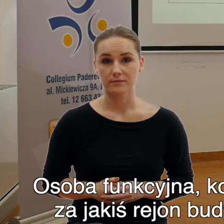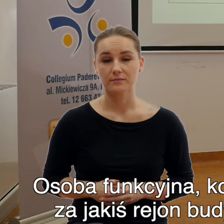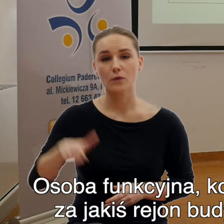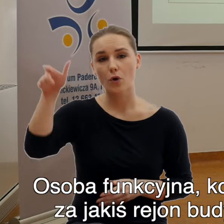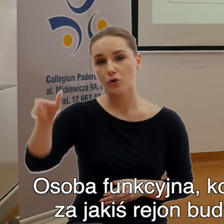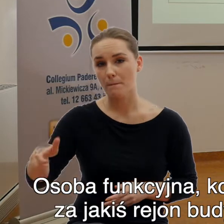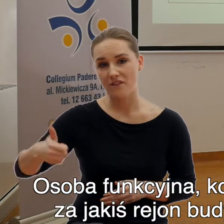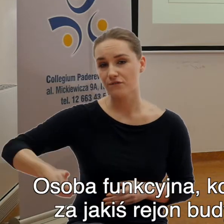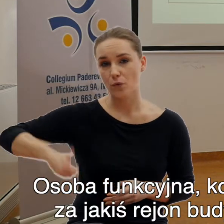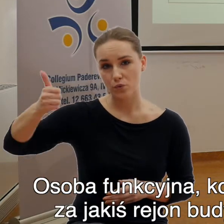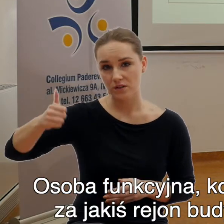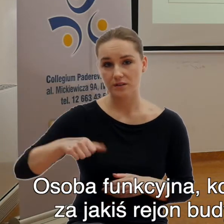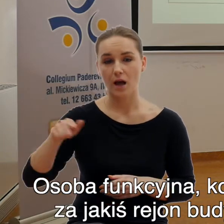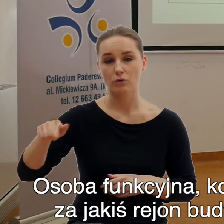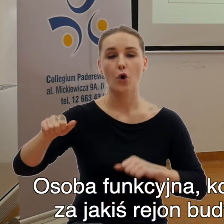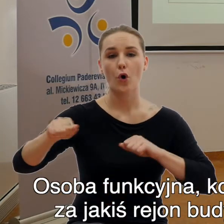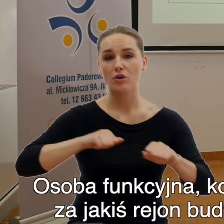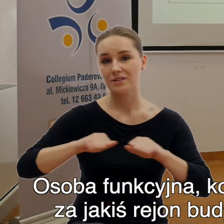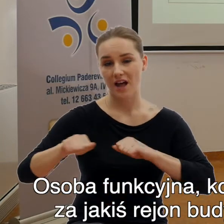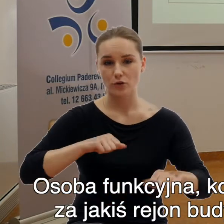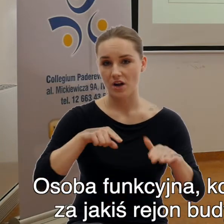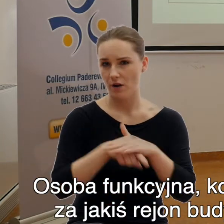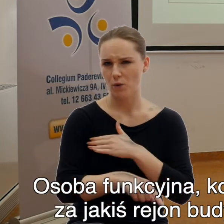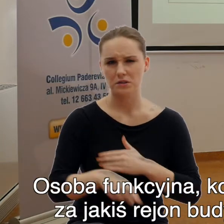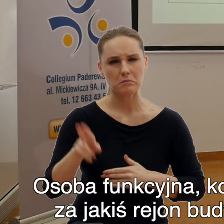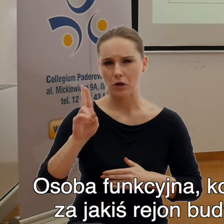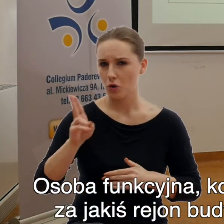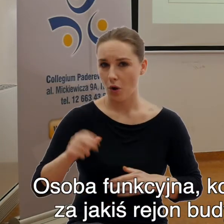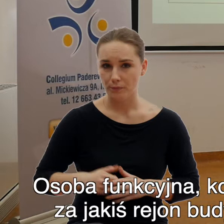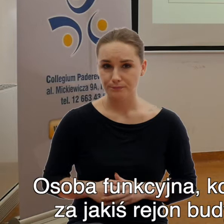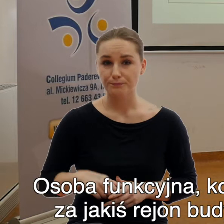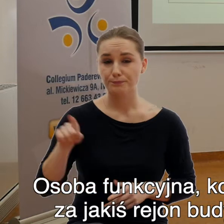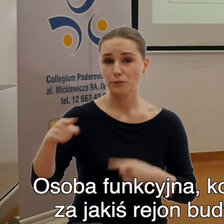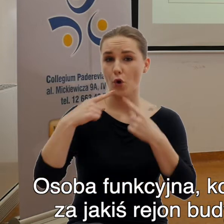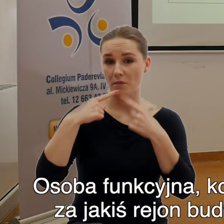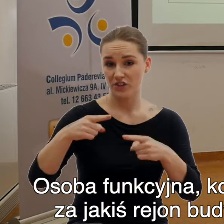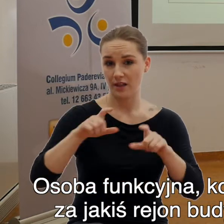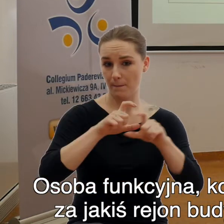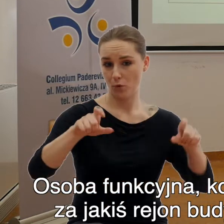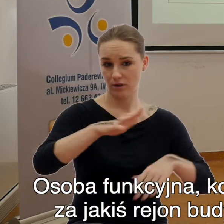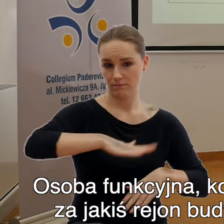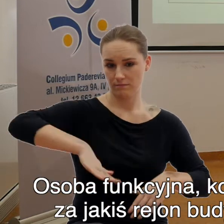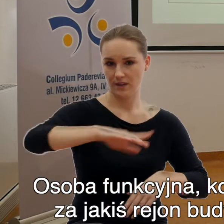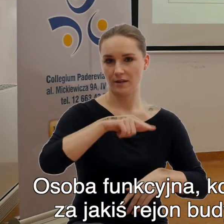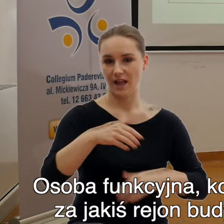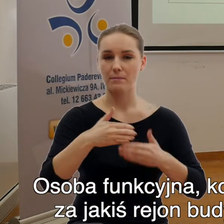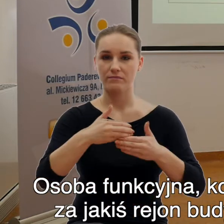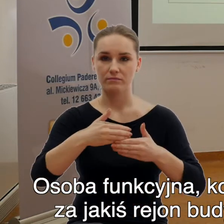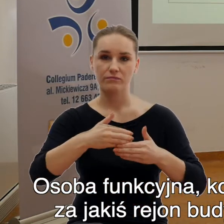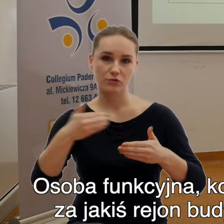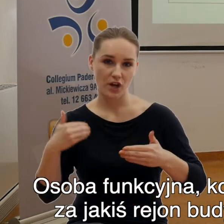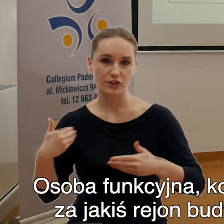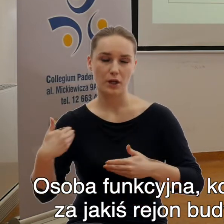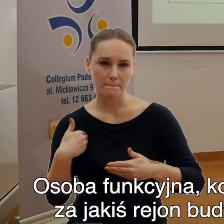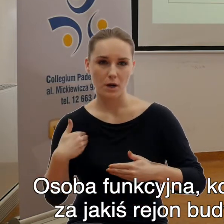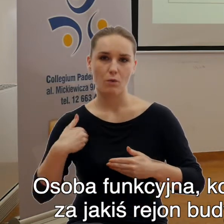Osoba funkcyjna, koordynator ewakuacji, to jest ktoś, kto odpowiada za jakiś rejon budynku, do którego wcześniej został